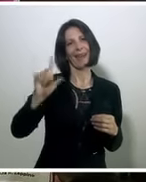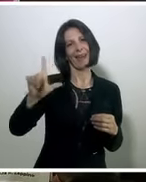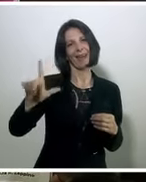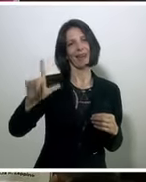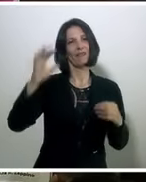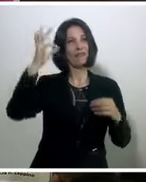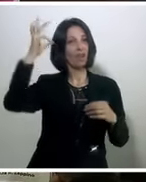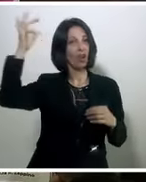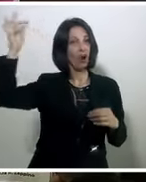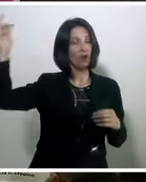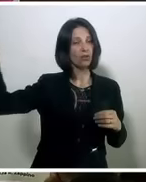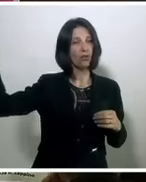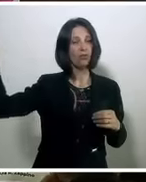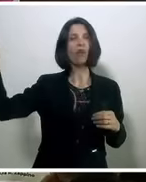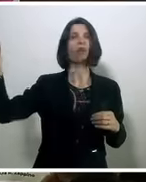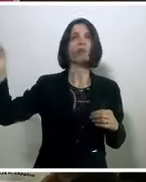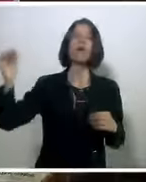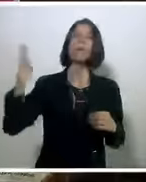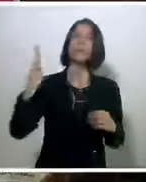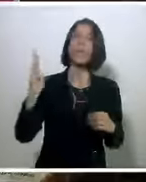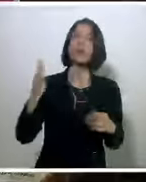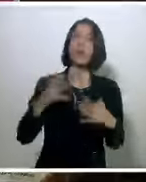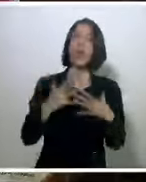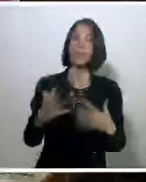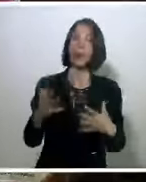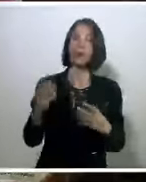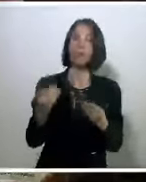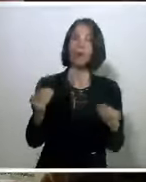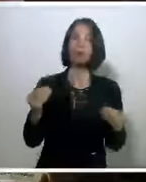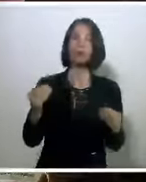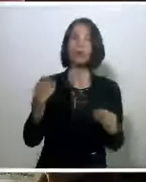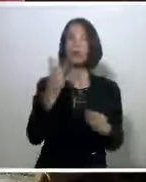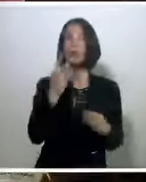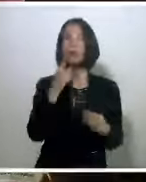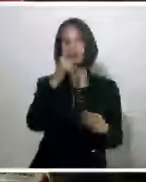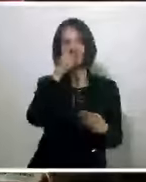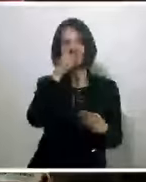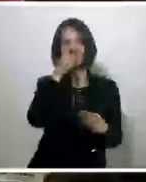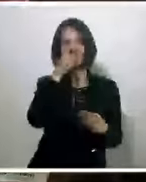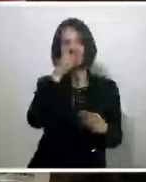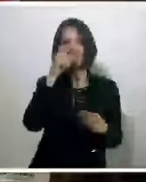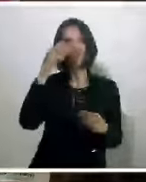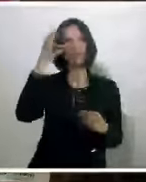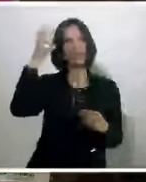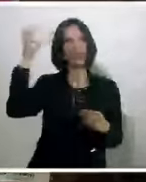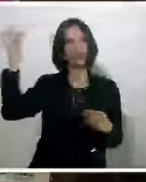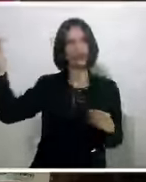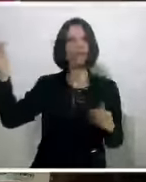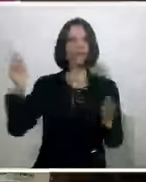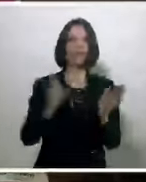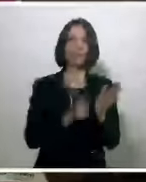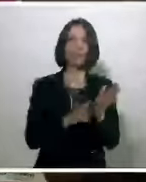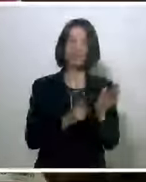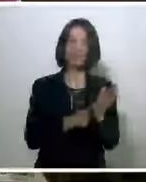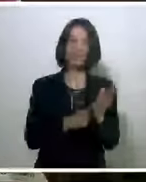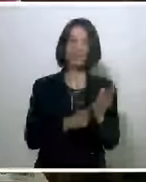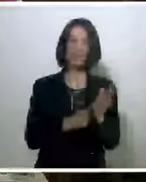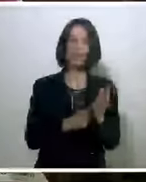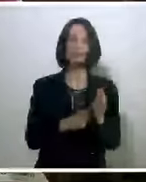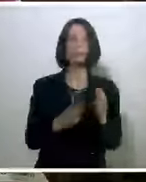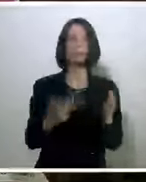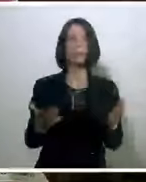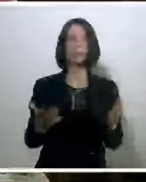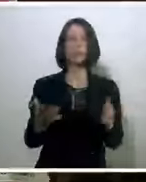suo pensiero la tesi di laurea in filosofia del diritto e in ciò sta Probabilmente un profilo dell' lascito berlingueri di